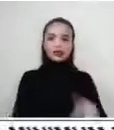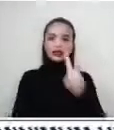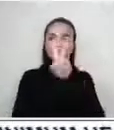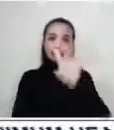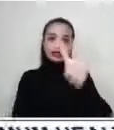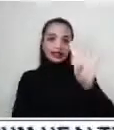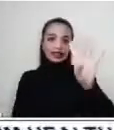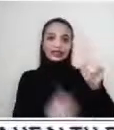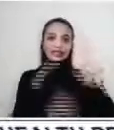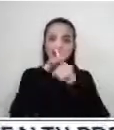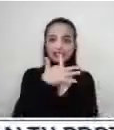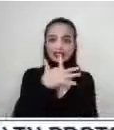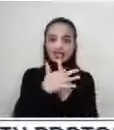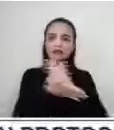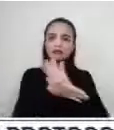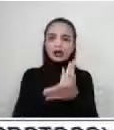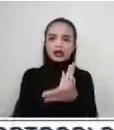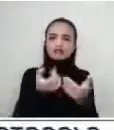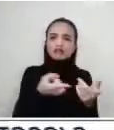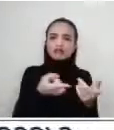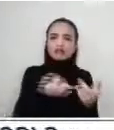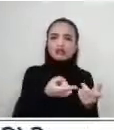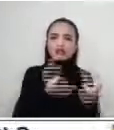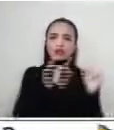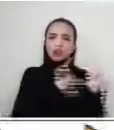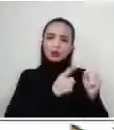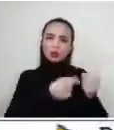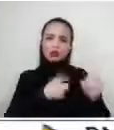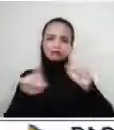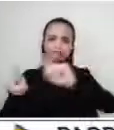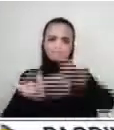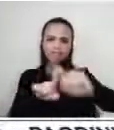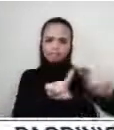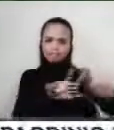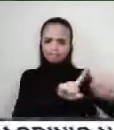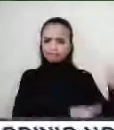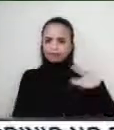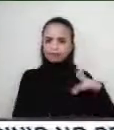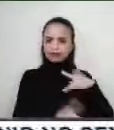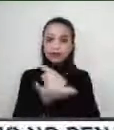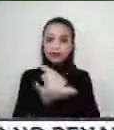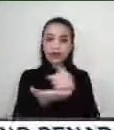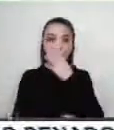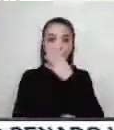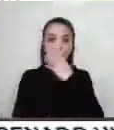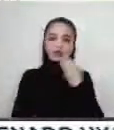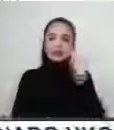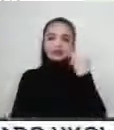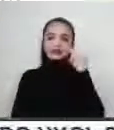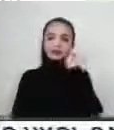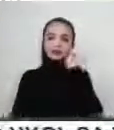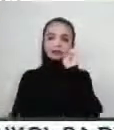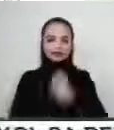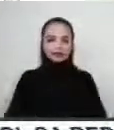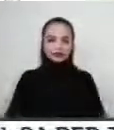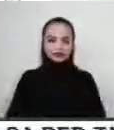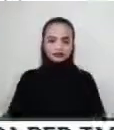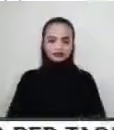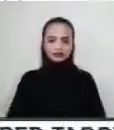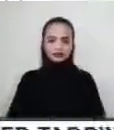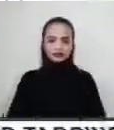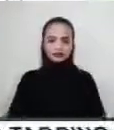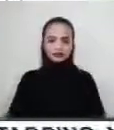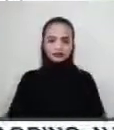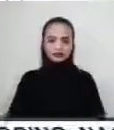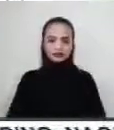habang nasa higit 17 million likes naman ang kanyang fashion TikTok videos. Kaya naman maraming fans at followers ni Love